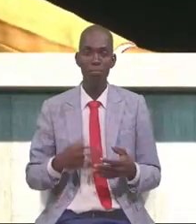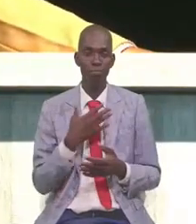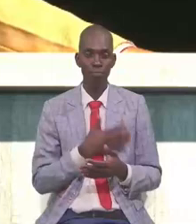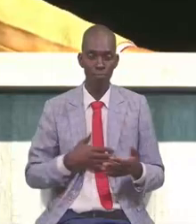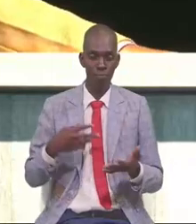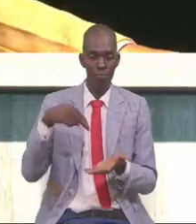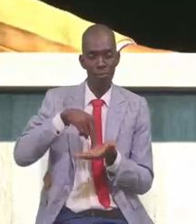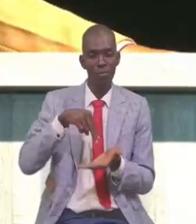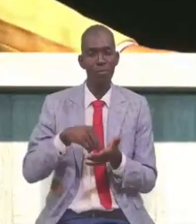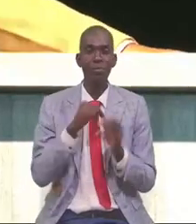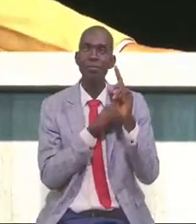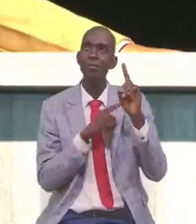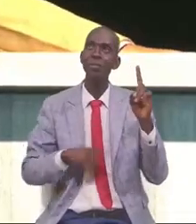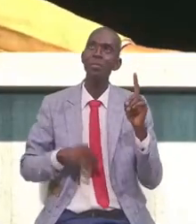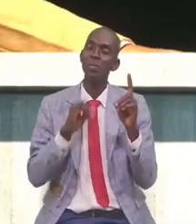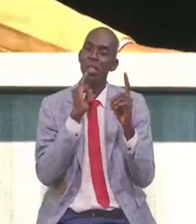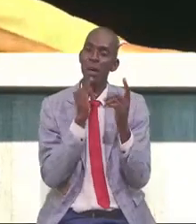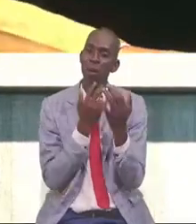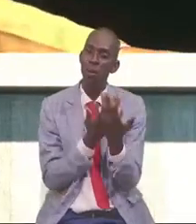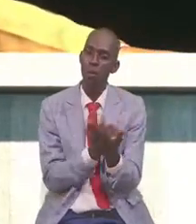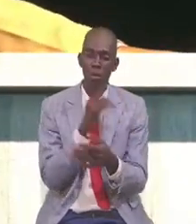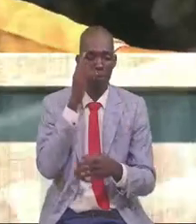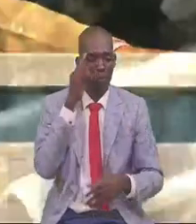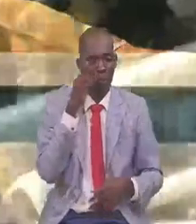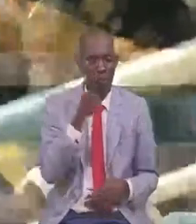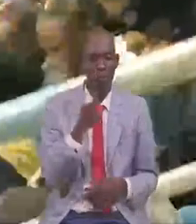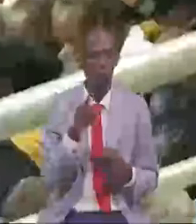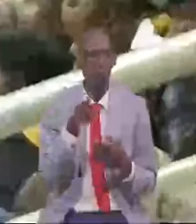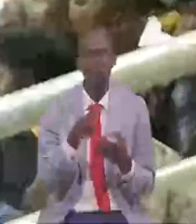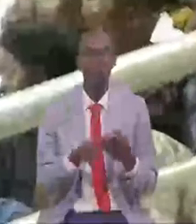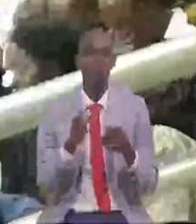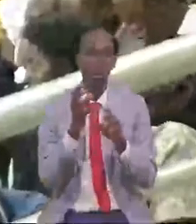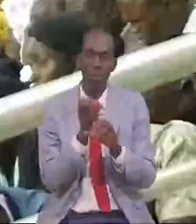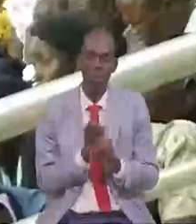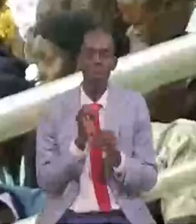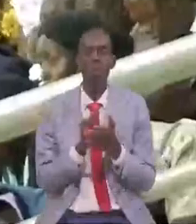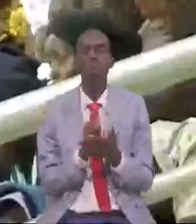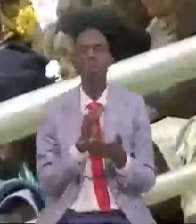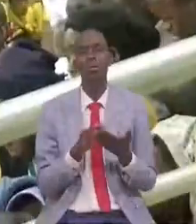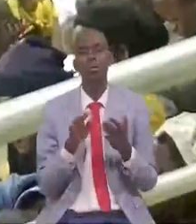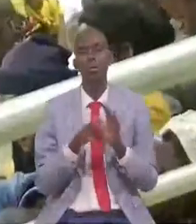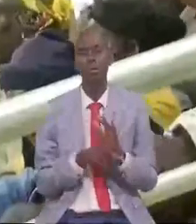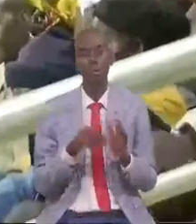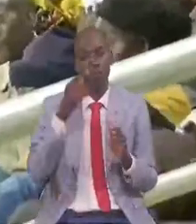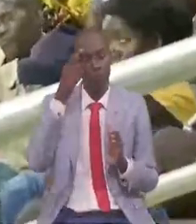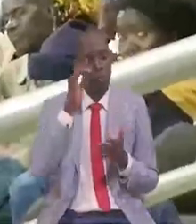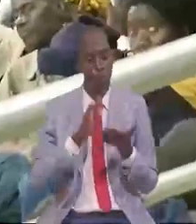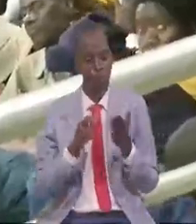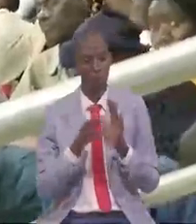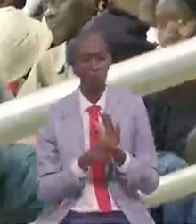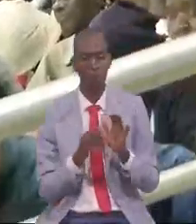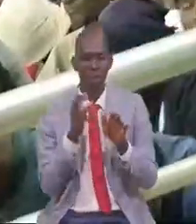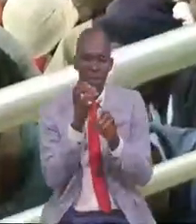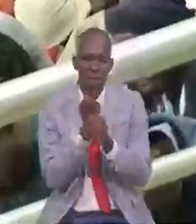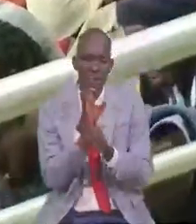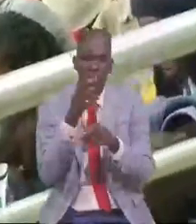aies ce pardon maintenant. Parce que c'est ça qui fait que ton nom est écrit au ciel. Parce que